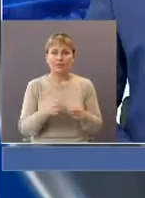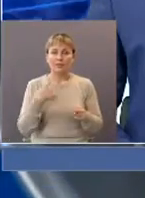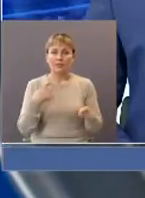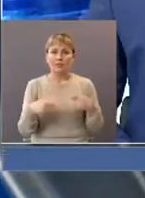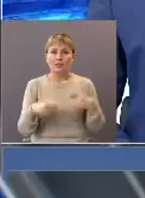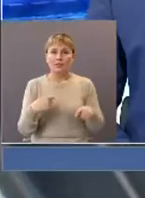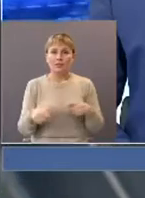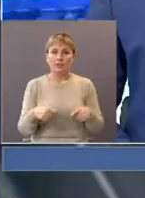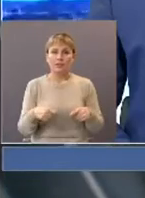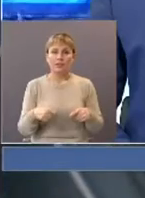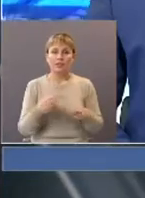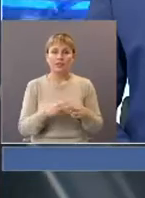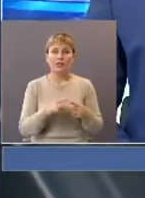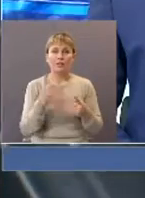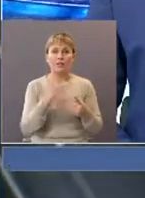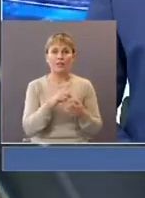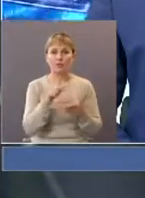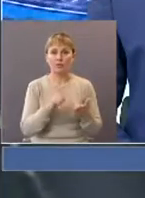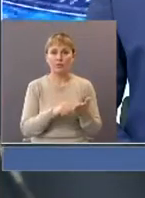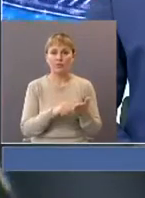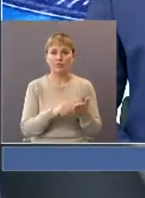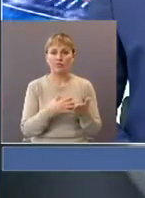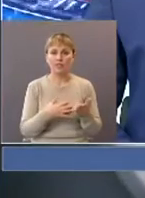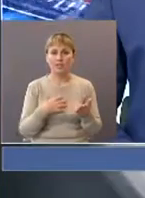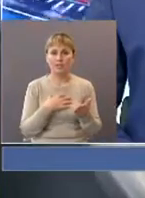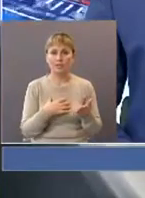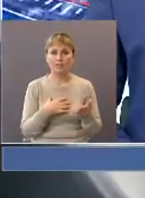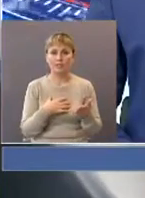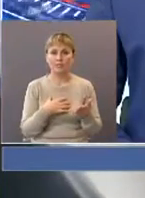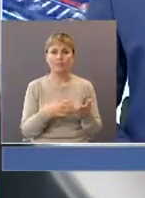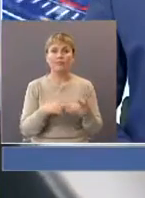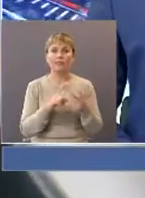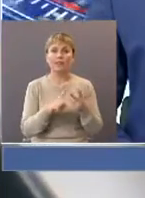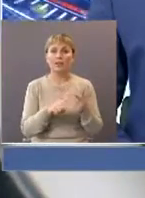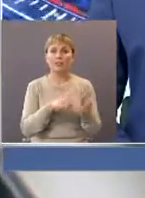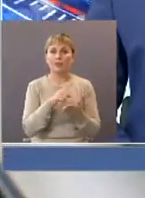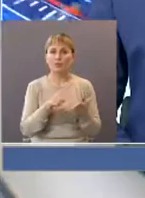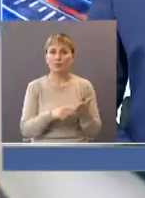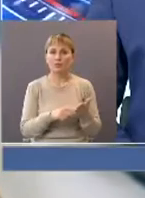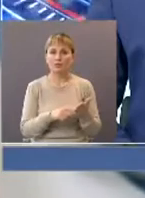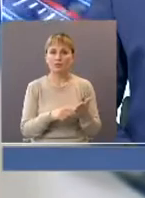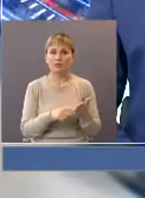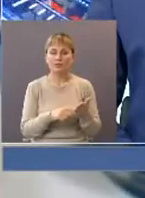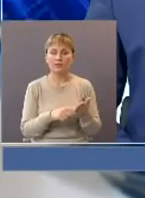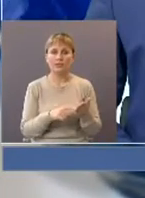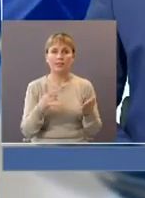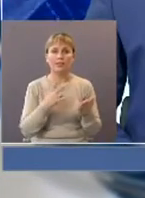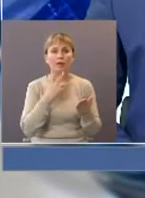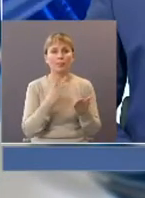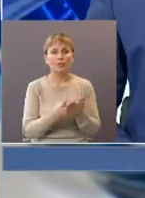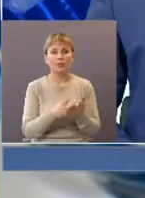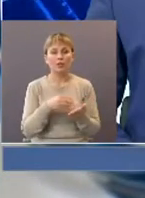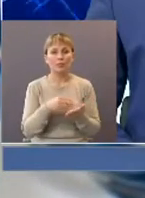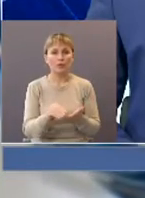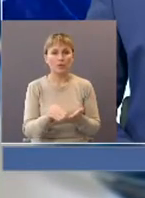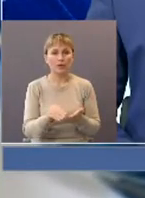продукции. Это первый вопрос, глобальный вопрос. Второй вопрос. Надо посмотреть,